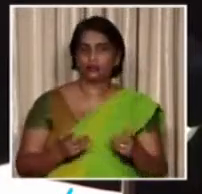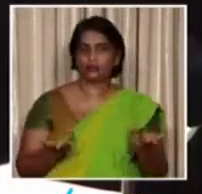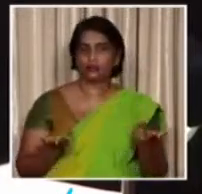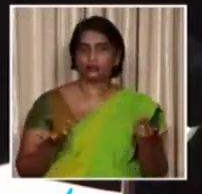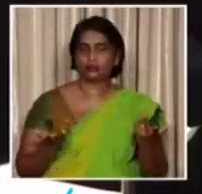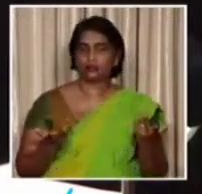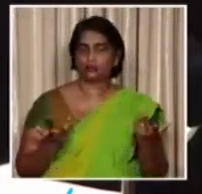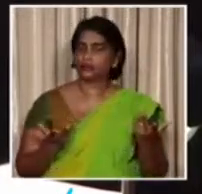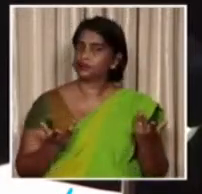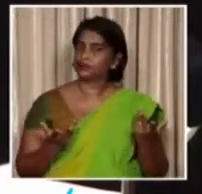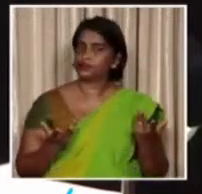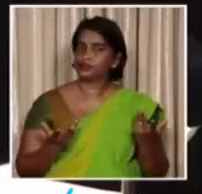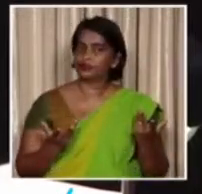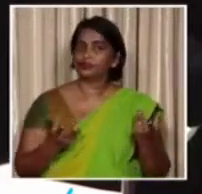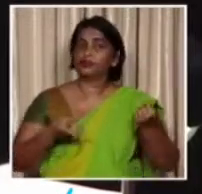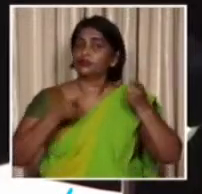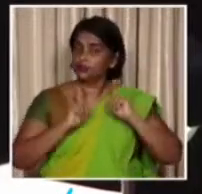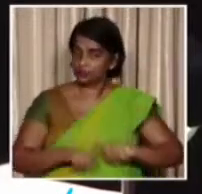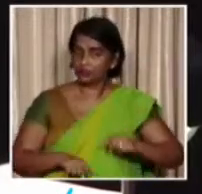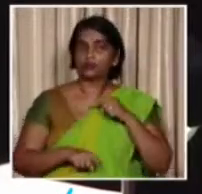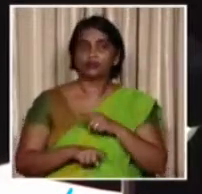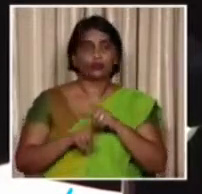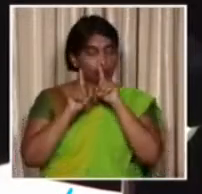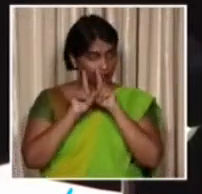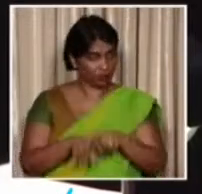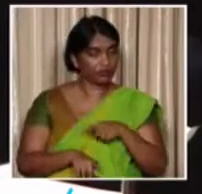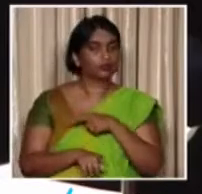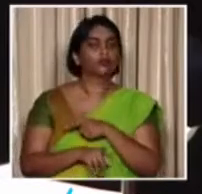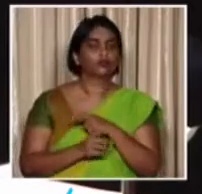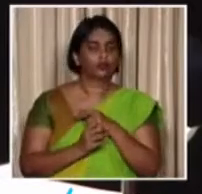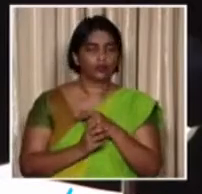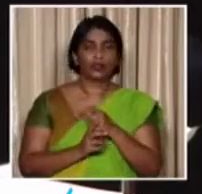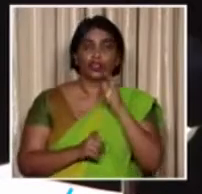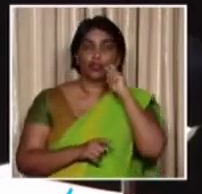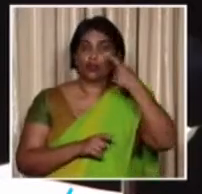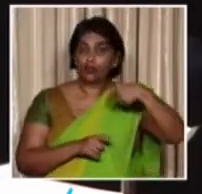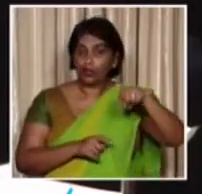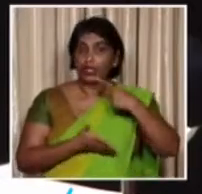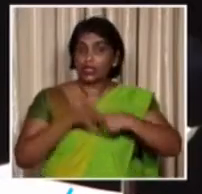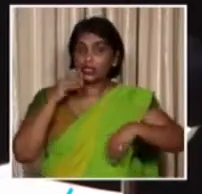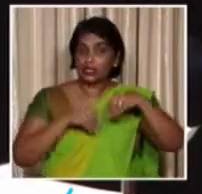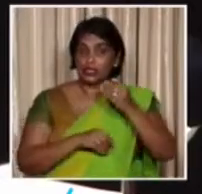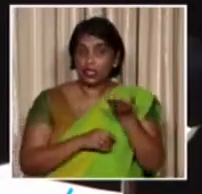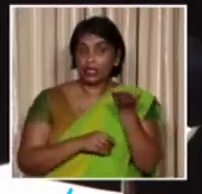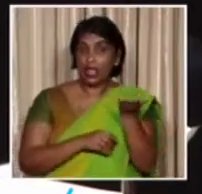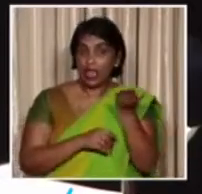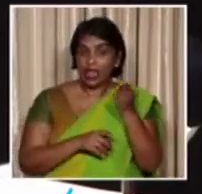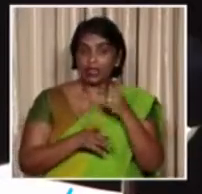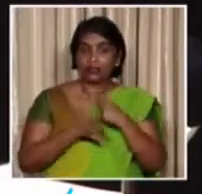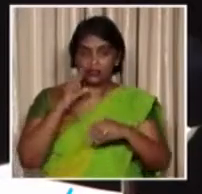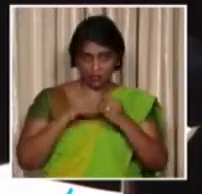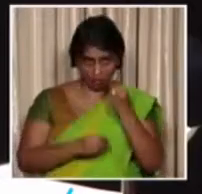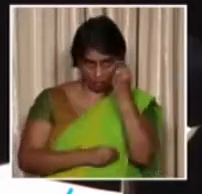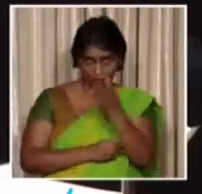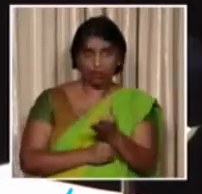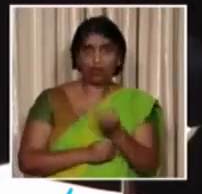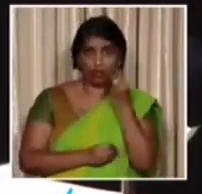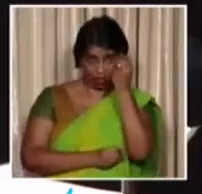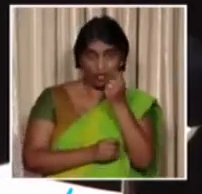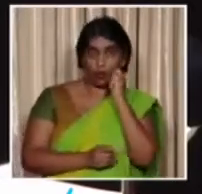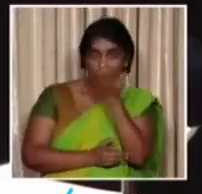ඊළඟ ගරු සභාපතිතුමනි එහෙමනම් ජනතාව ඡන්ද ඉල්ලන ඉල්ලන වෙලාවට ඡන්ද දෙනවද එහෙම දෙන්නෙත්